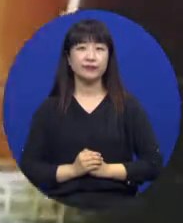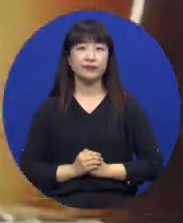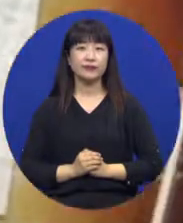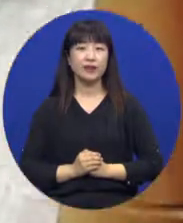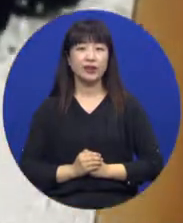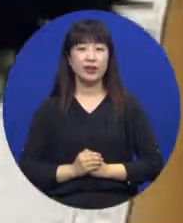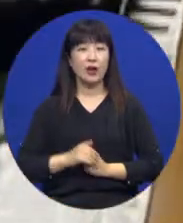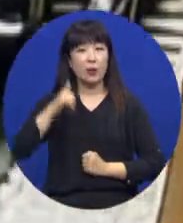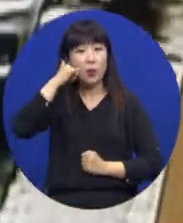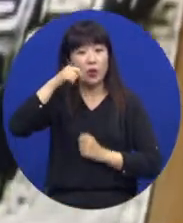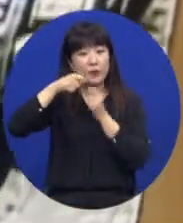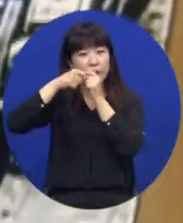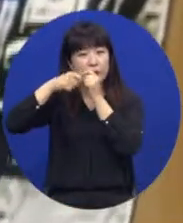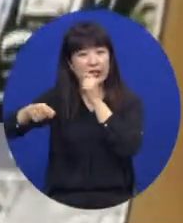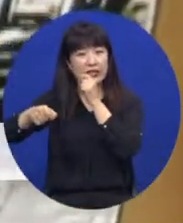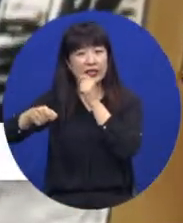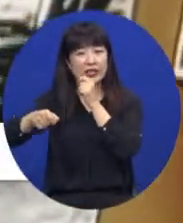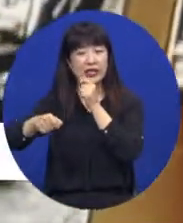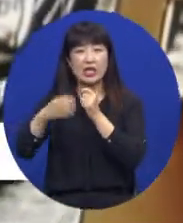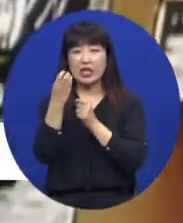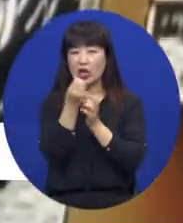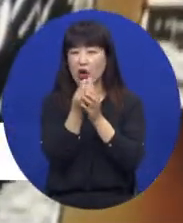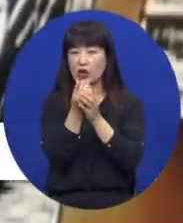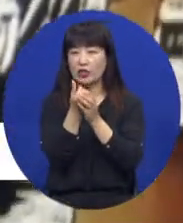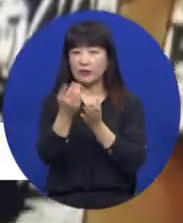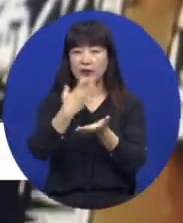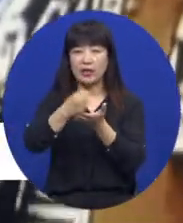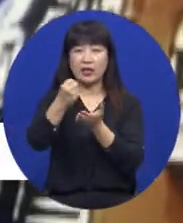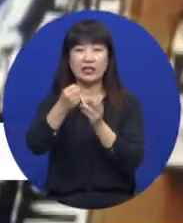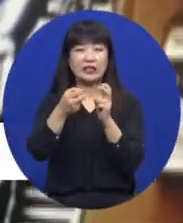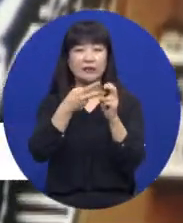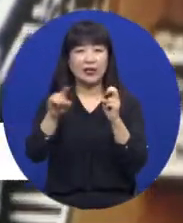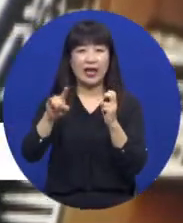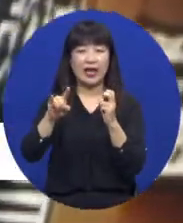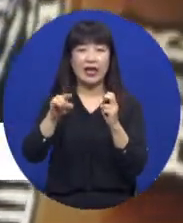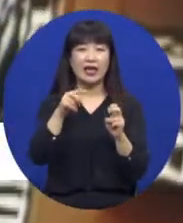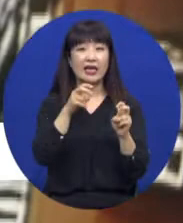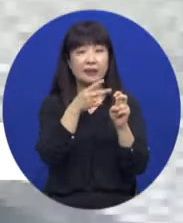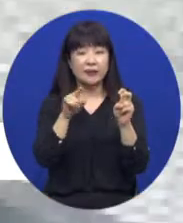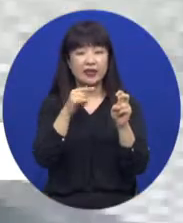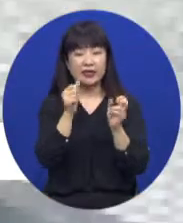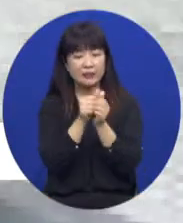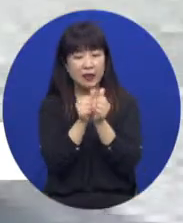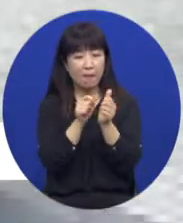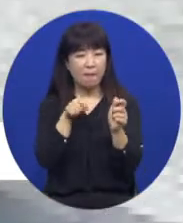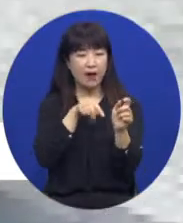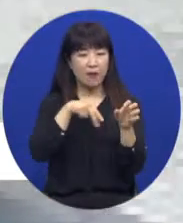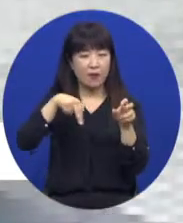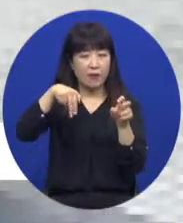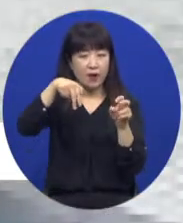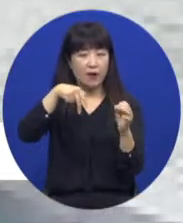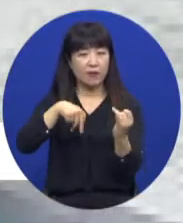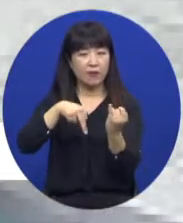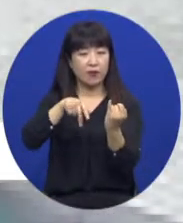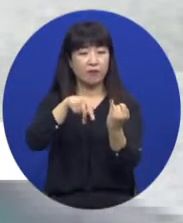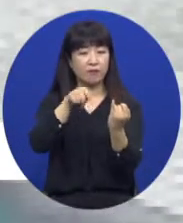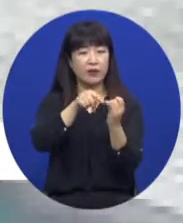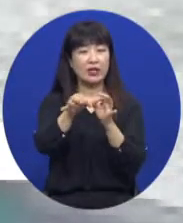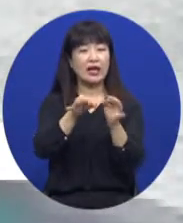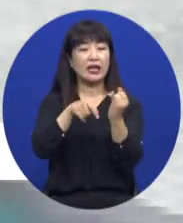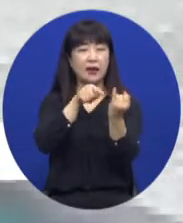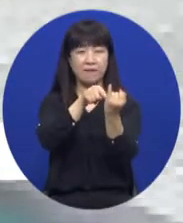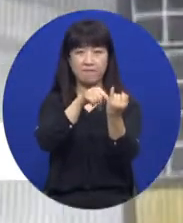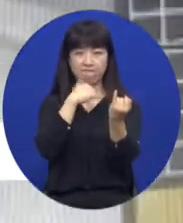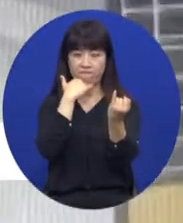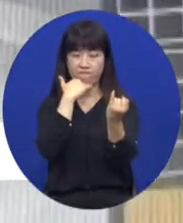보이스피싱 조직의 현금 수거 책인 20대 남성이 거리를 걸어 갑니다 약속장소로 보이는 한 점포 앞에서 기다리는 한